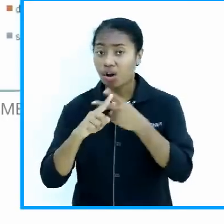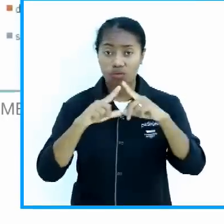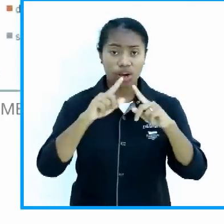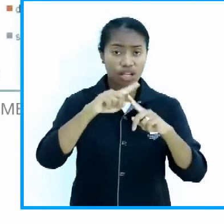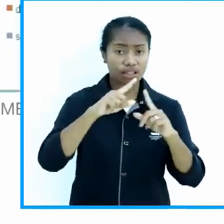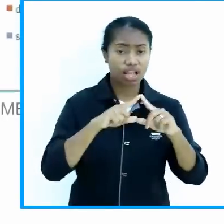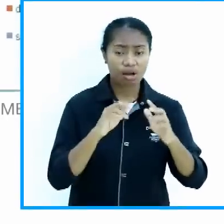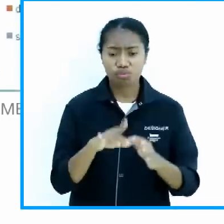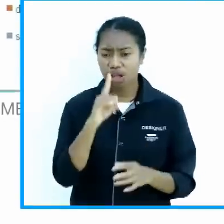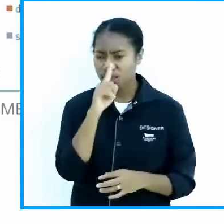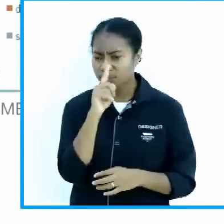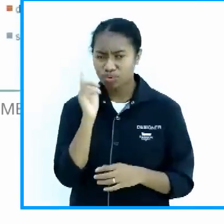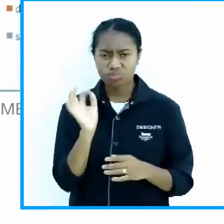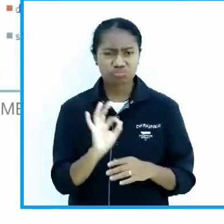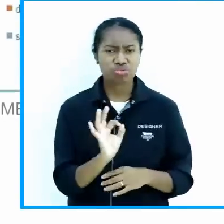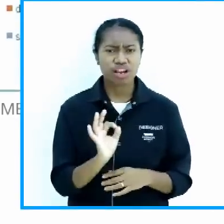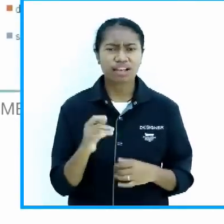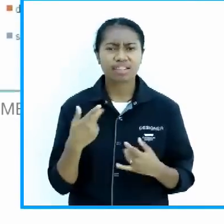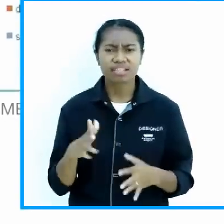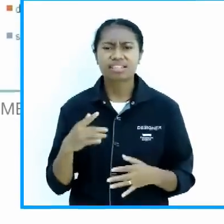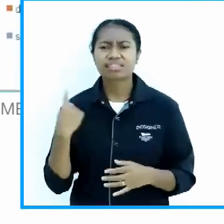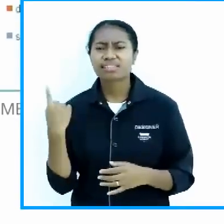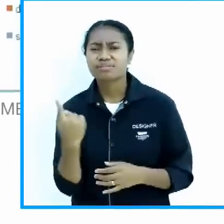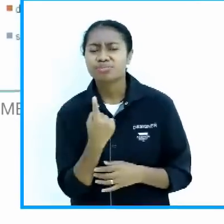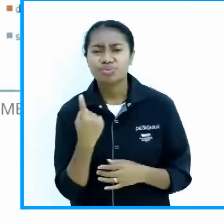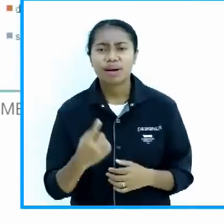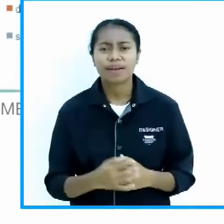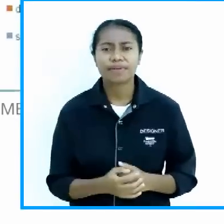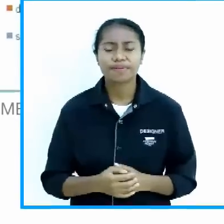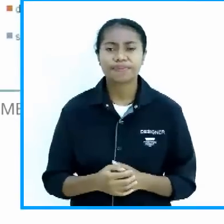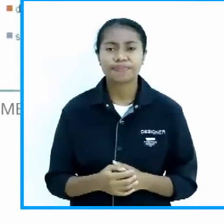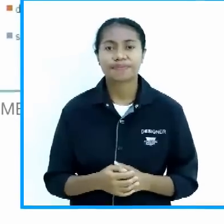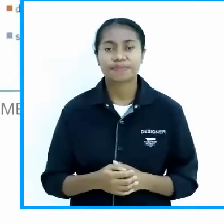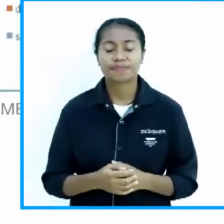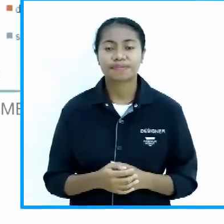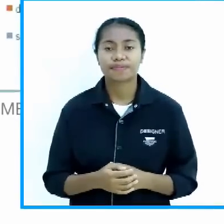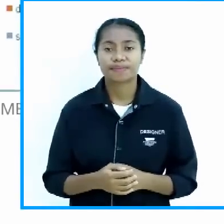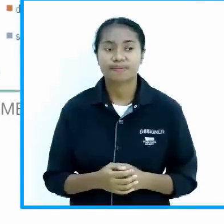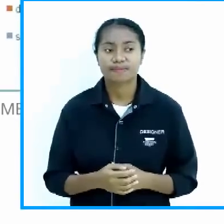Dan itu berlaku untuk semua penyakit yang divaksin, semuanya turun.